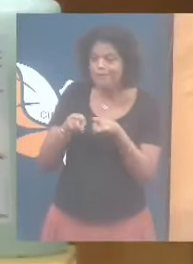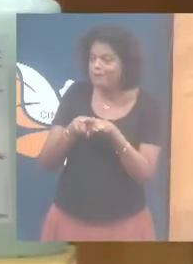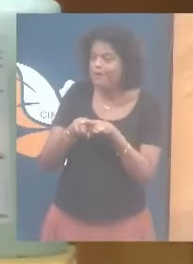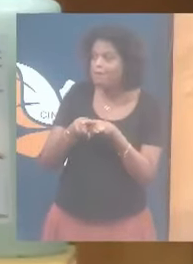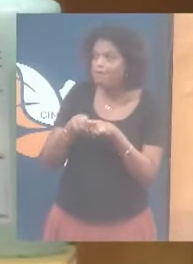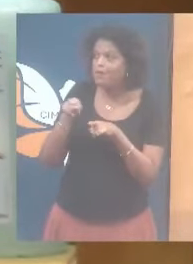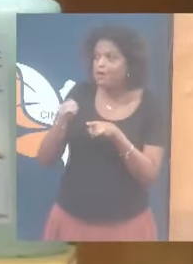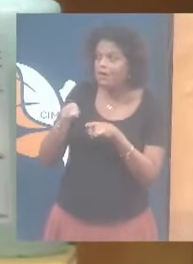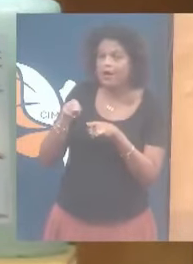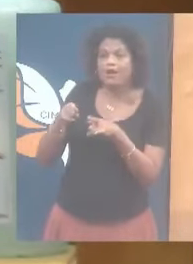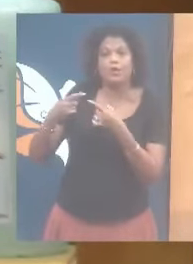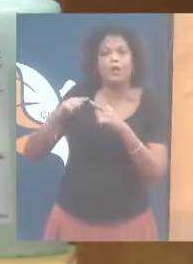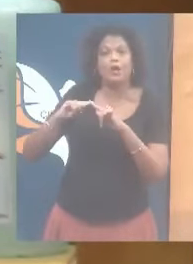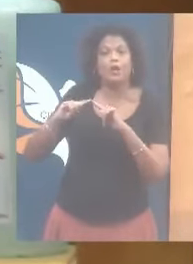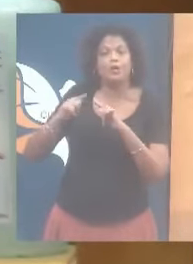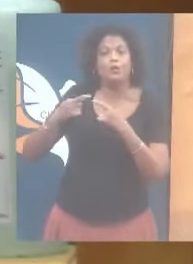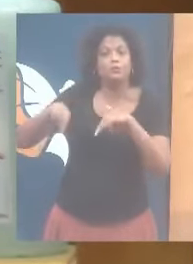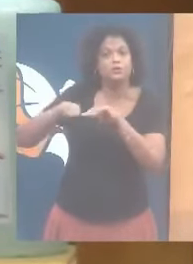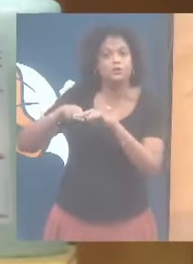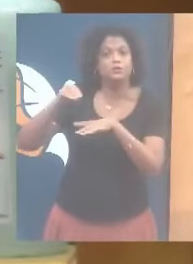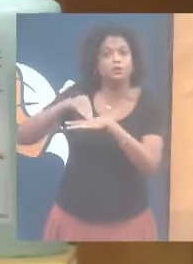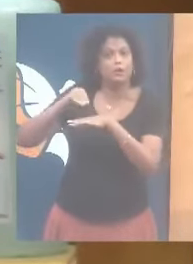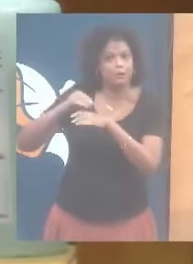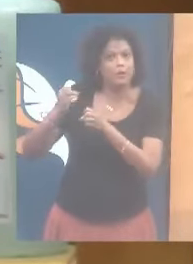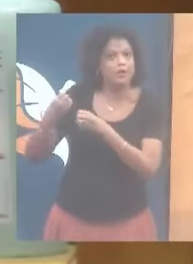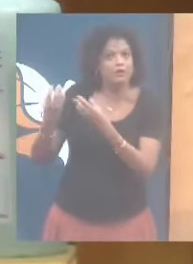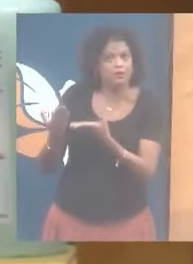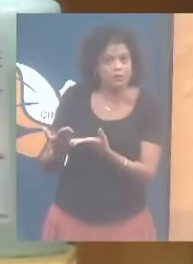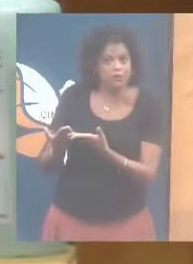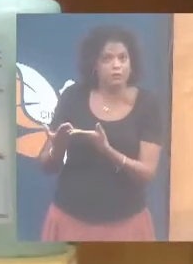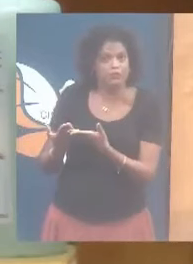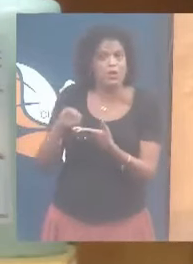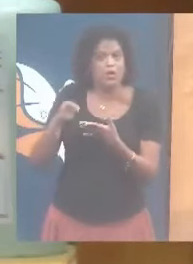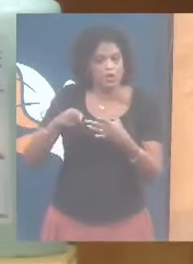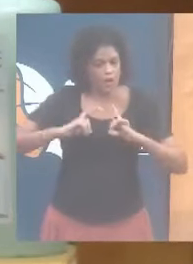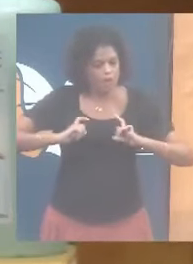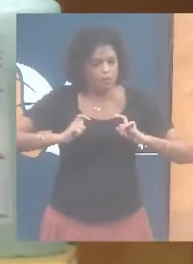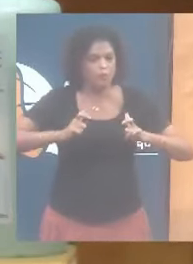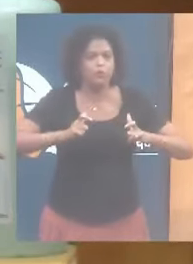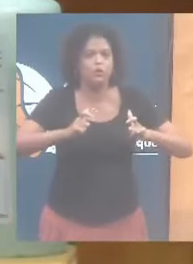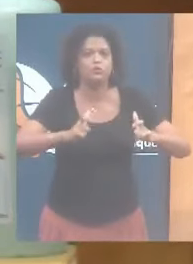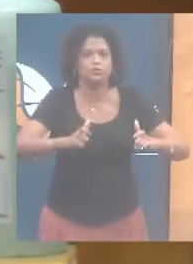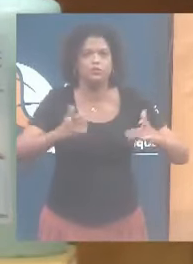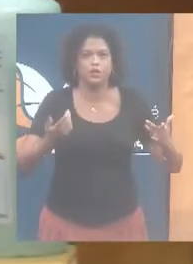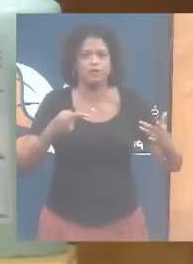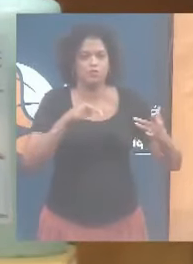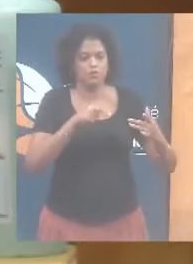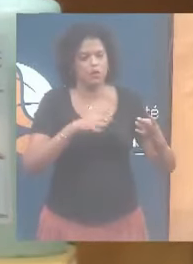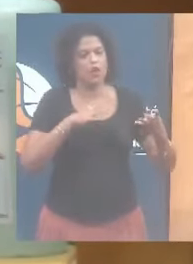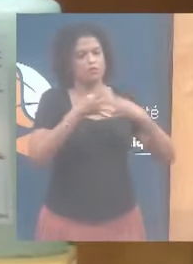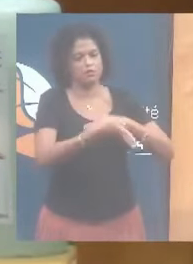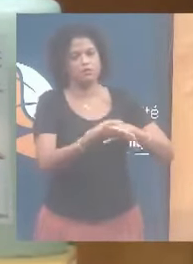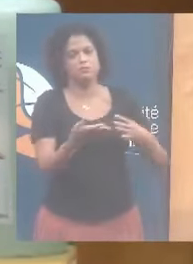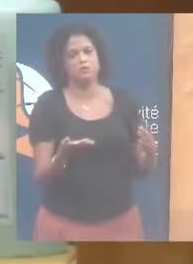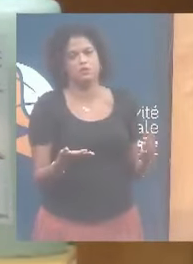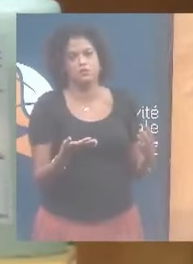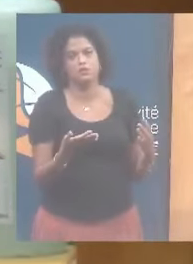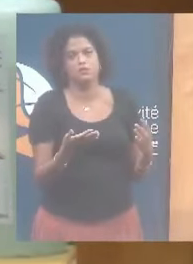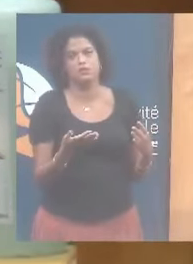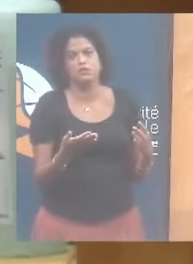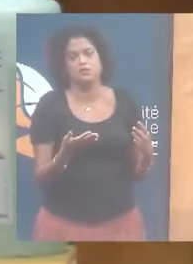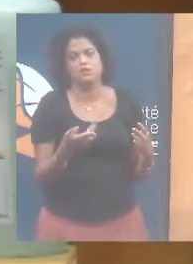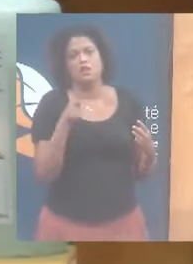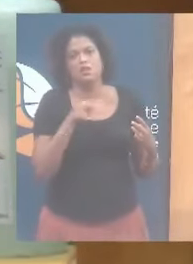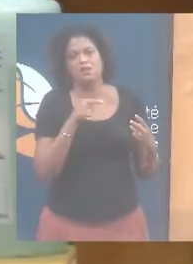d'appel d'offres, qu'elle soit rigoureusement proposée à la proportionnelle pour qu'il y ait de plus grande transparence. Et ceci, je pense que ce sera de